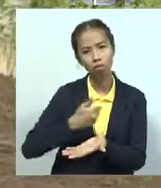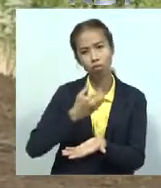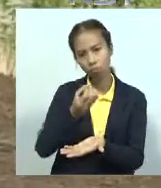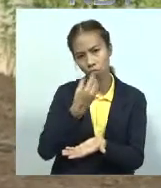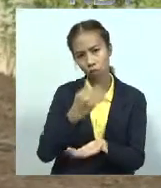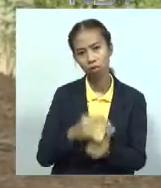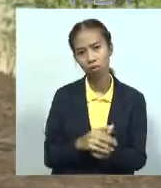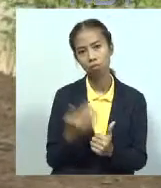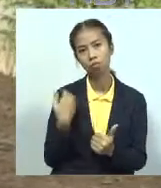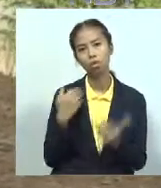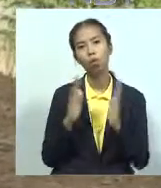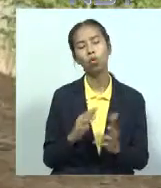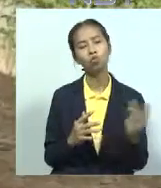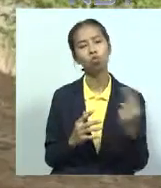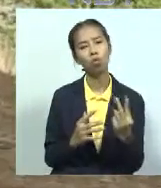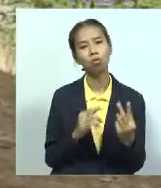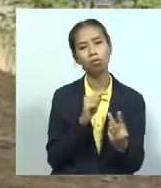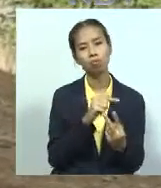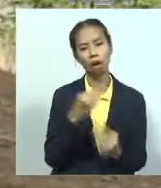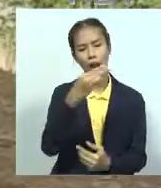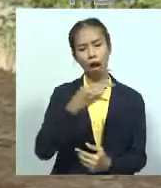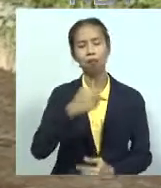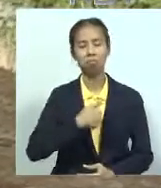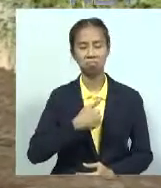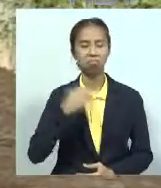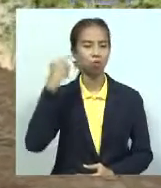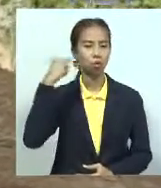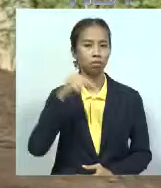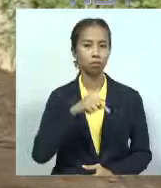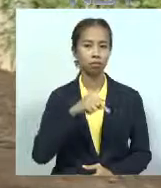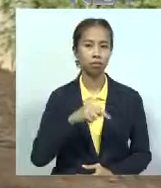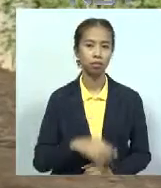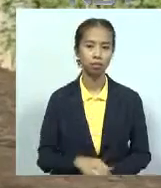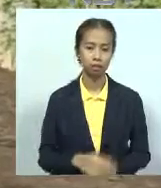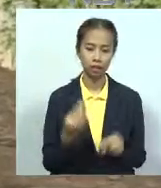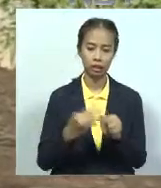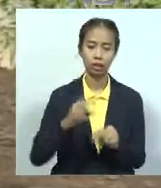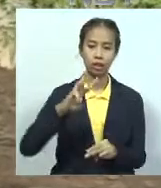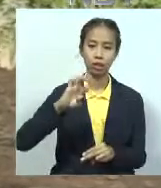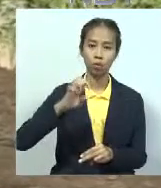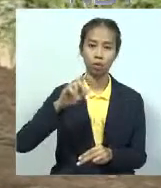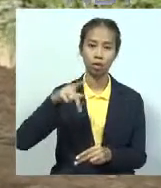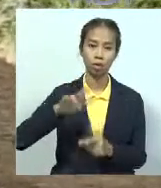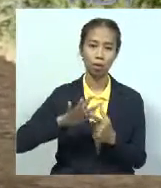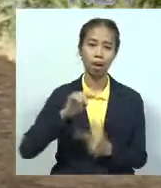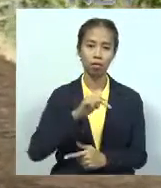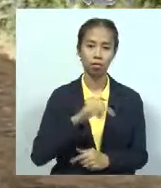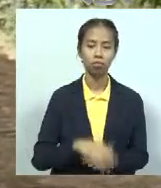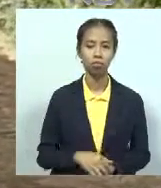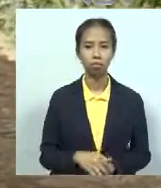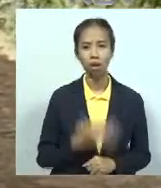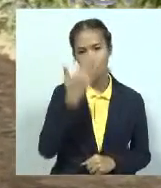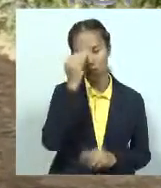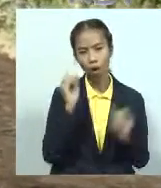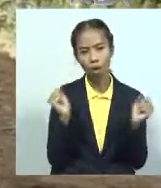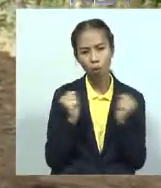18นะสองคนนะเนาะหลานสาวผมนะ คุณวิภาเนี่ยเหรอ คร ับ อ๋อเนี่ยเพราะว่ากลัวพ่อ